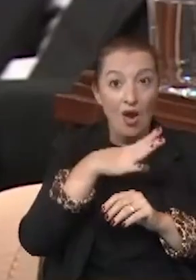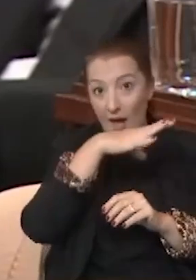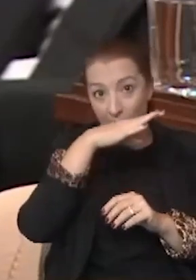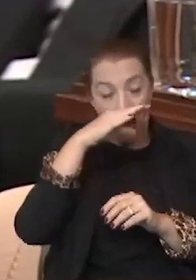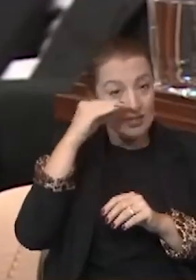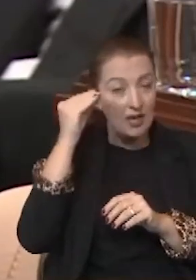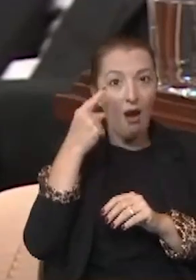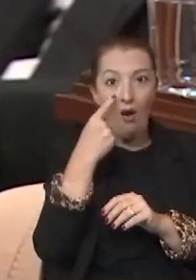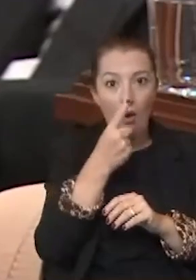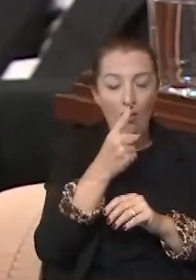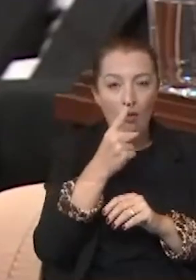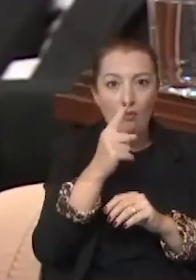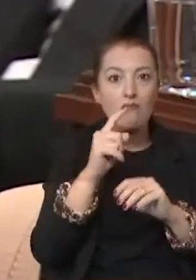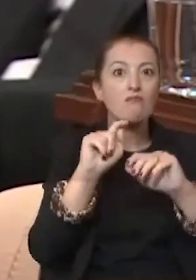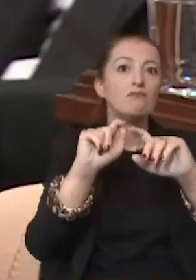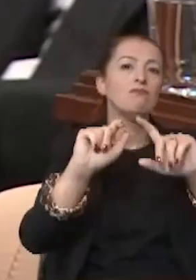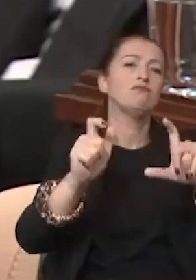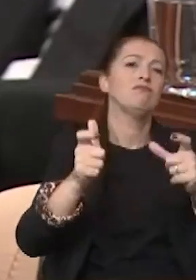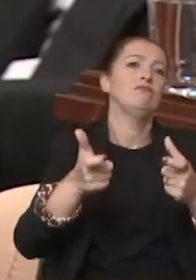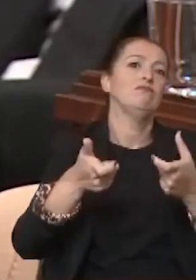uyuşturucu ile bu araç yakalandı.